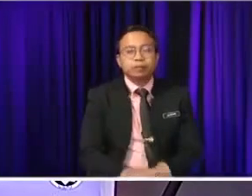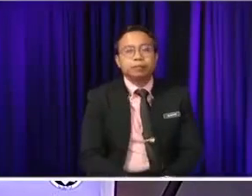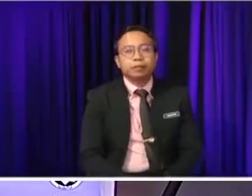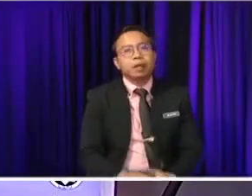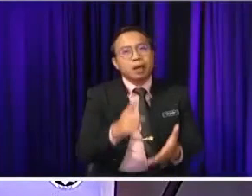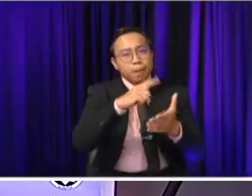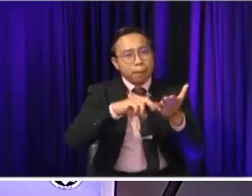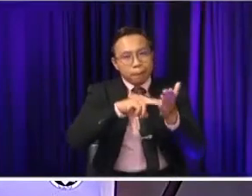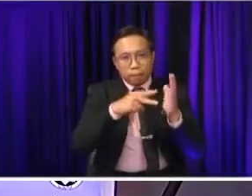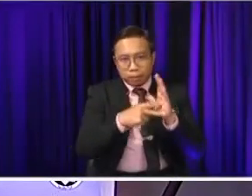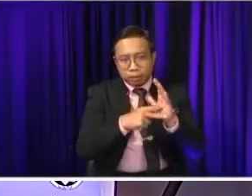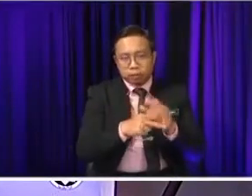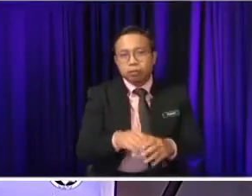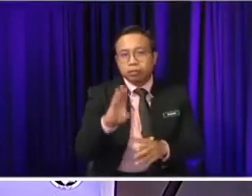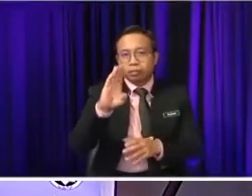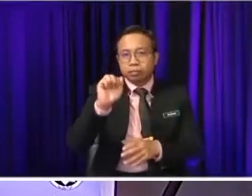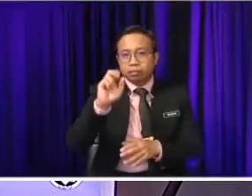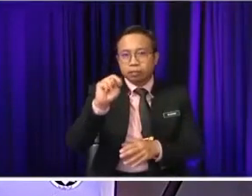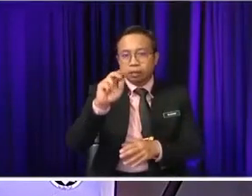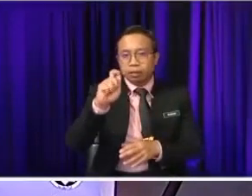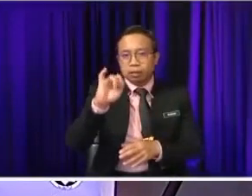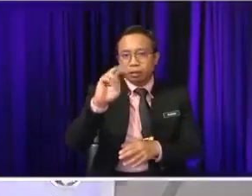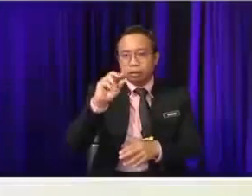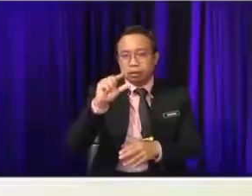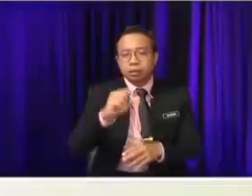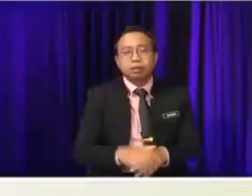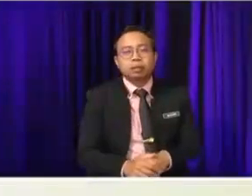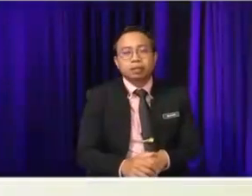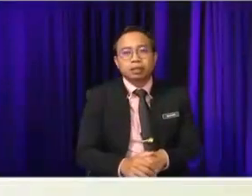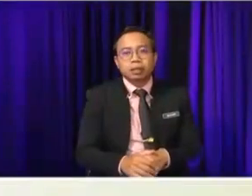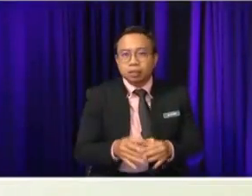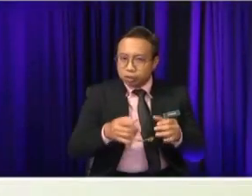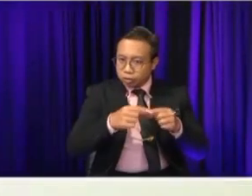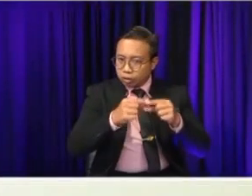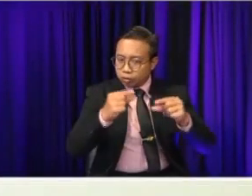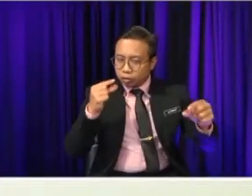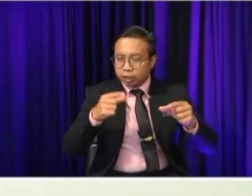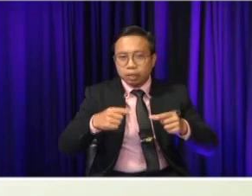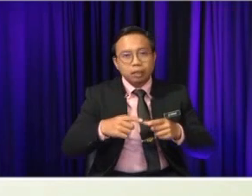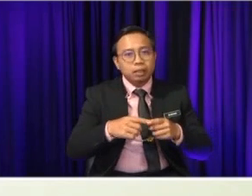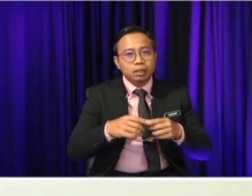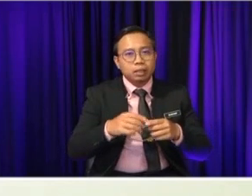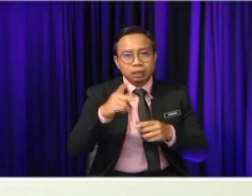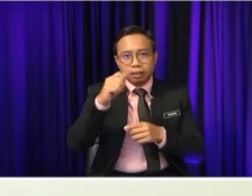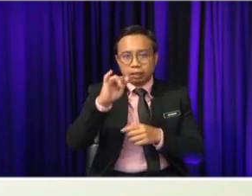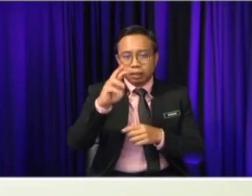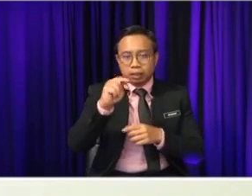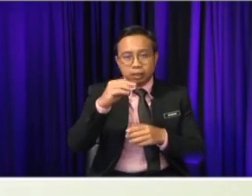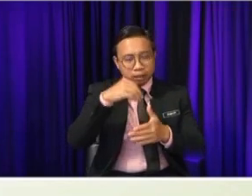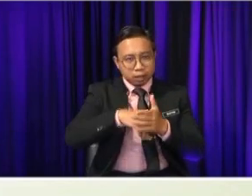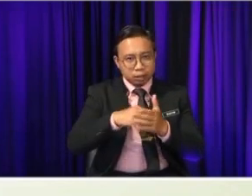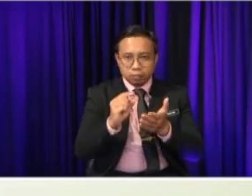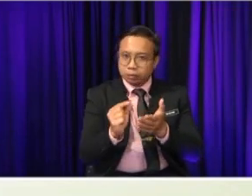maksud banting tersebut dalam posisi menegak dan